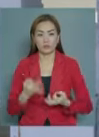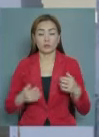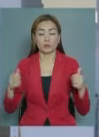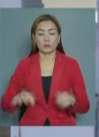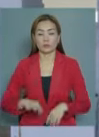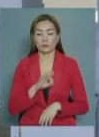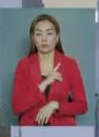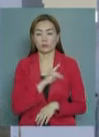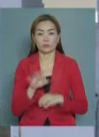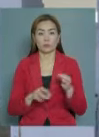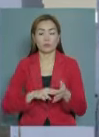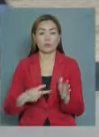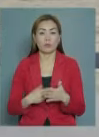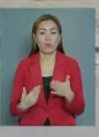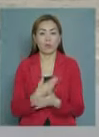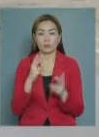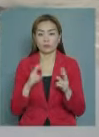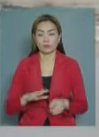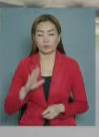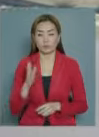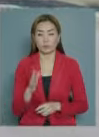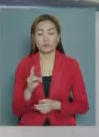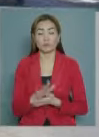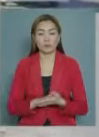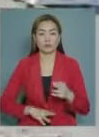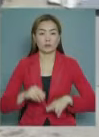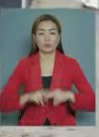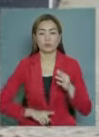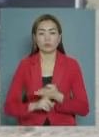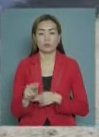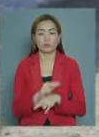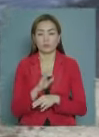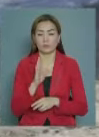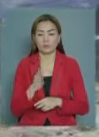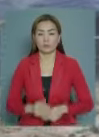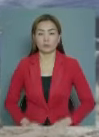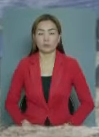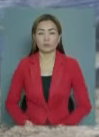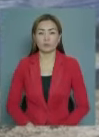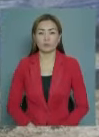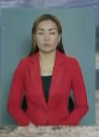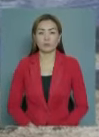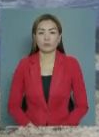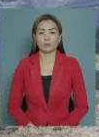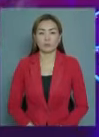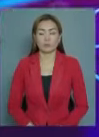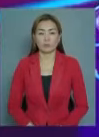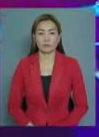шешімі шыққан соң сметалық жобалар қайта жасақталады. Содан кейін ғана жөндеу жұмыстары қайта жалғасын таппақ.